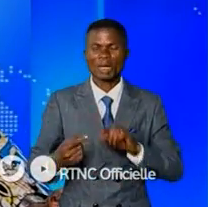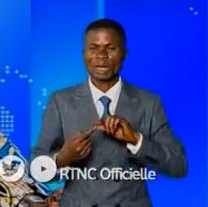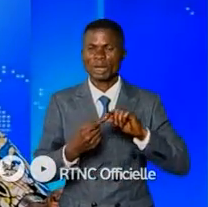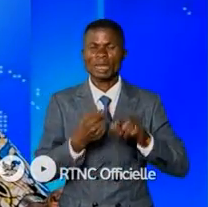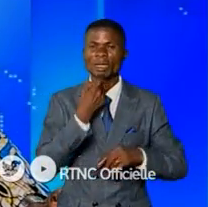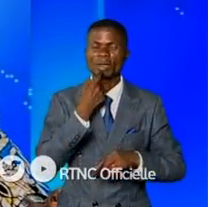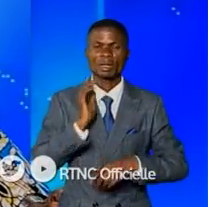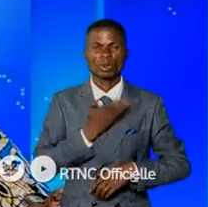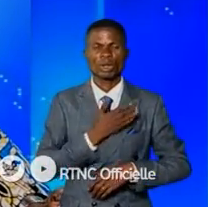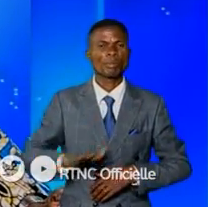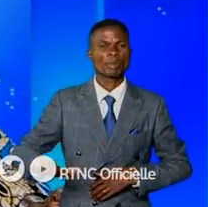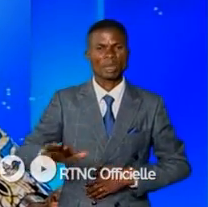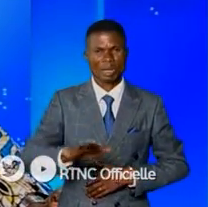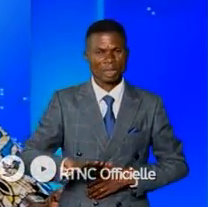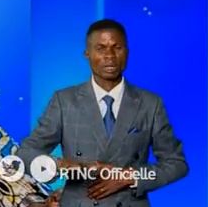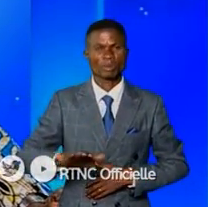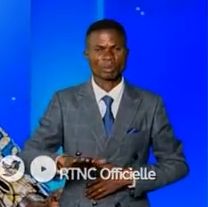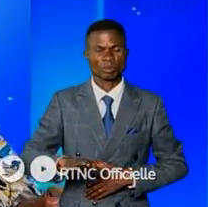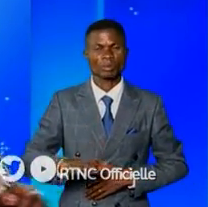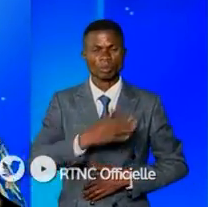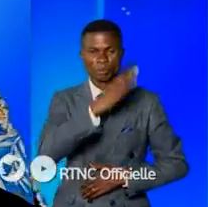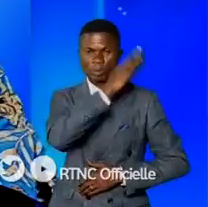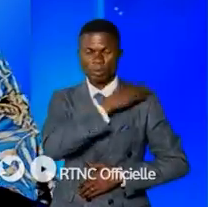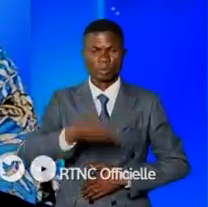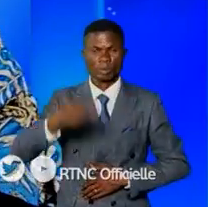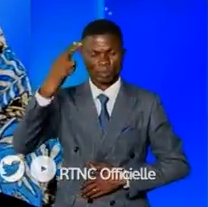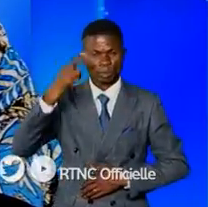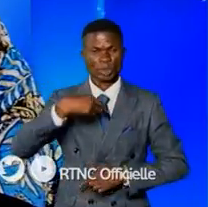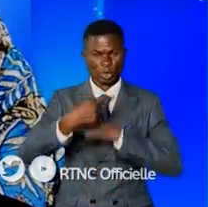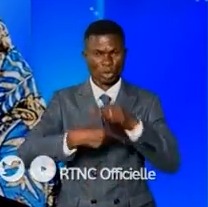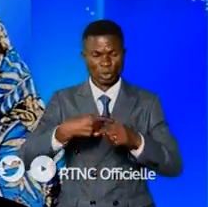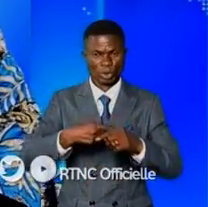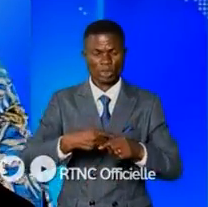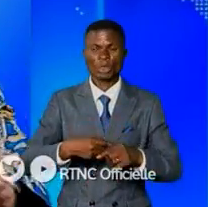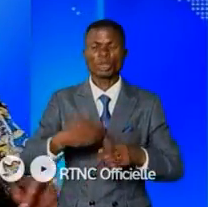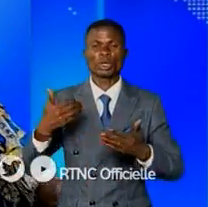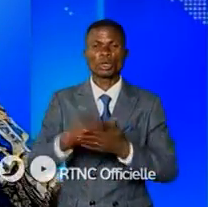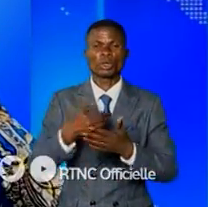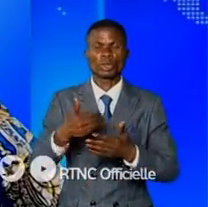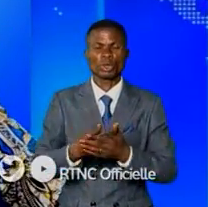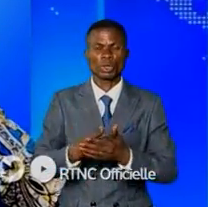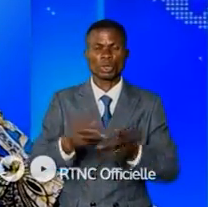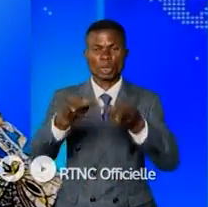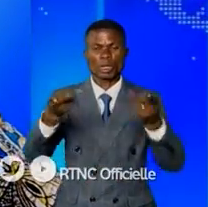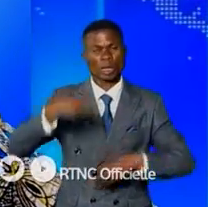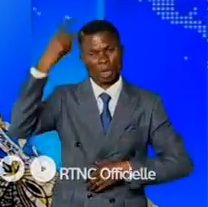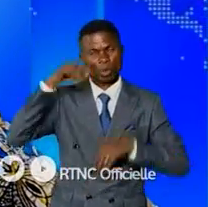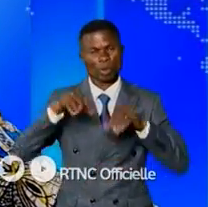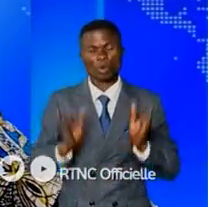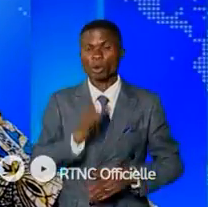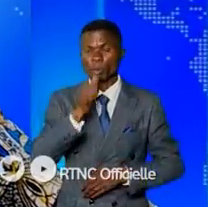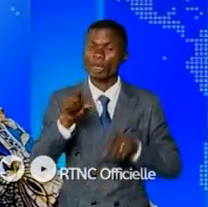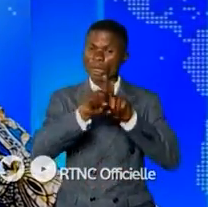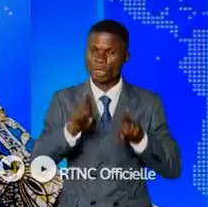de l'histoire de notre pays. Votre nomination augure non seulement le renouvellement de la classe politique